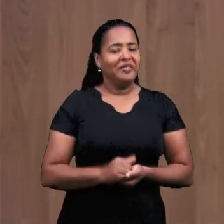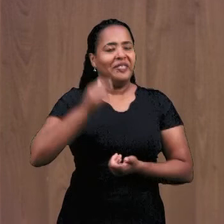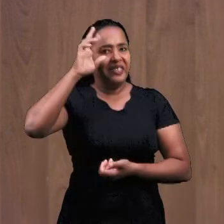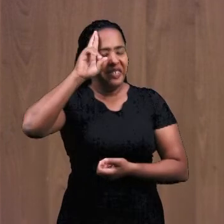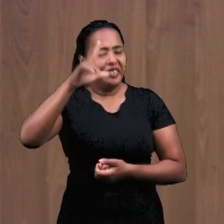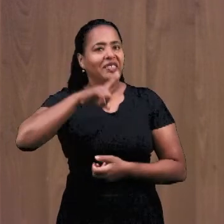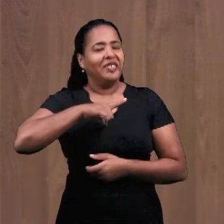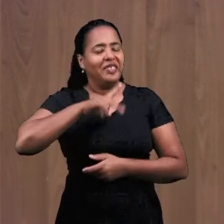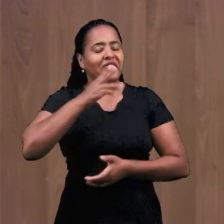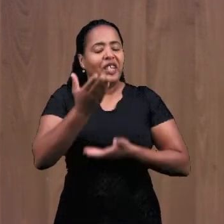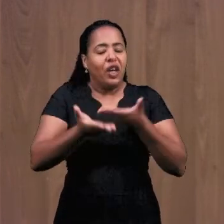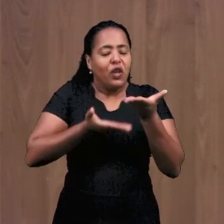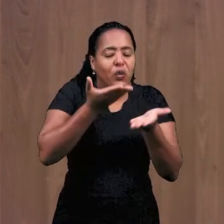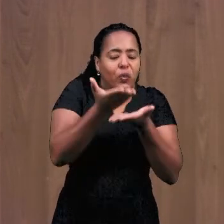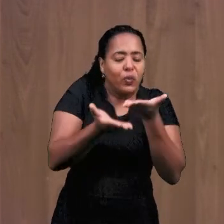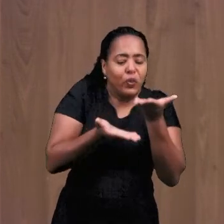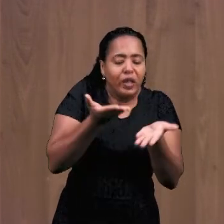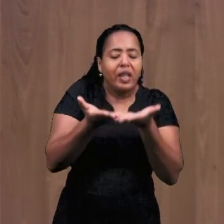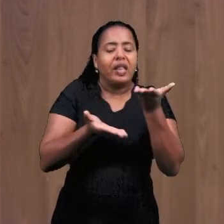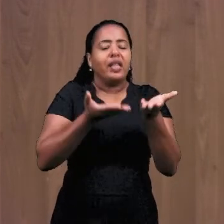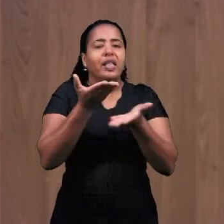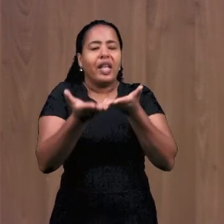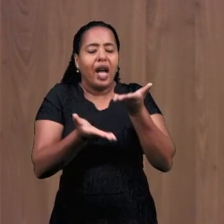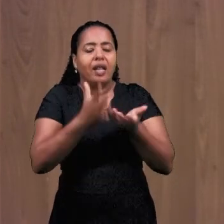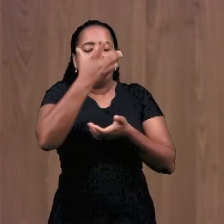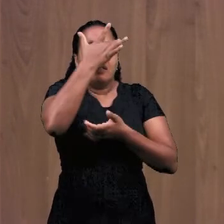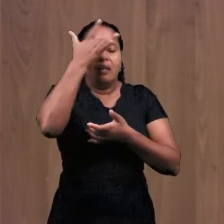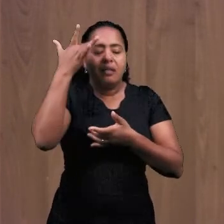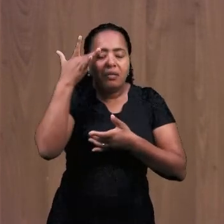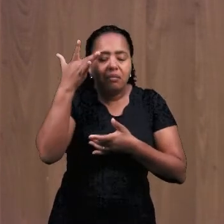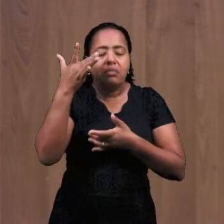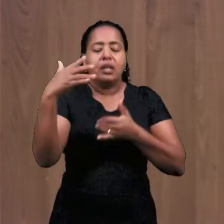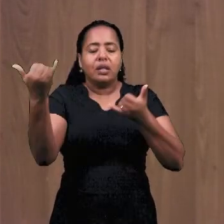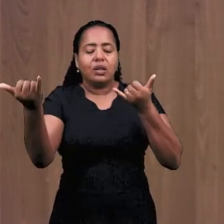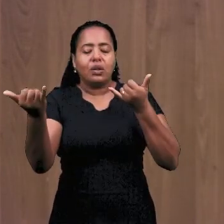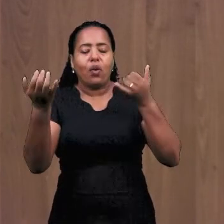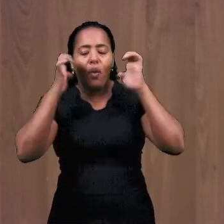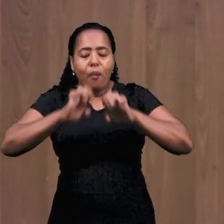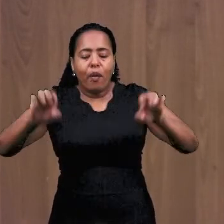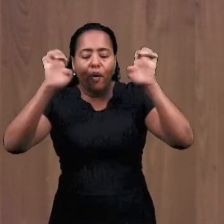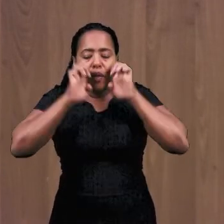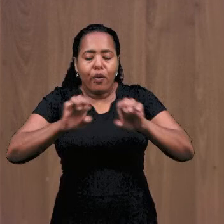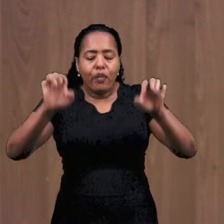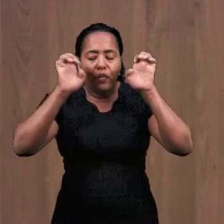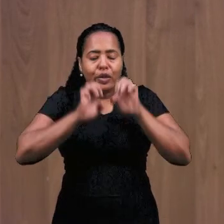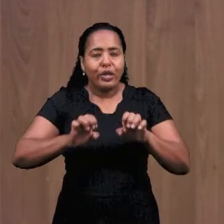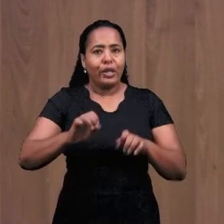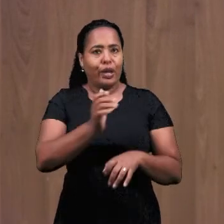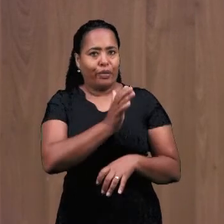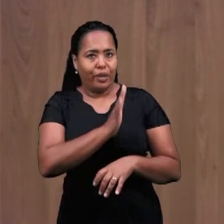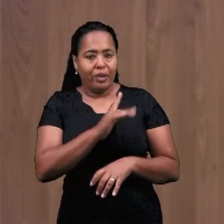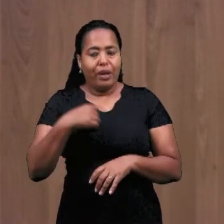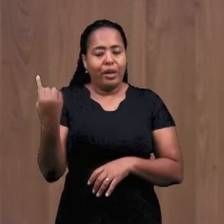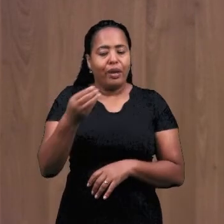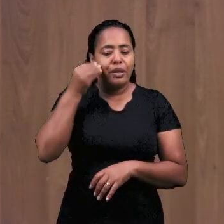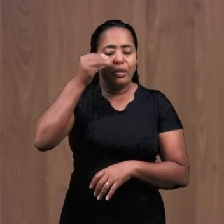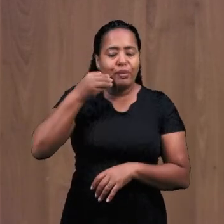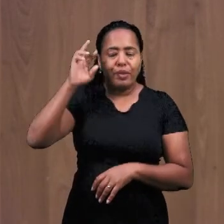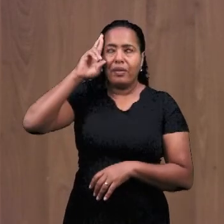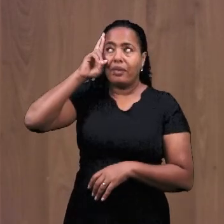d'utiliser des vies pour apporter la parole de Dieu à notre cœur, afin que nous puissions avoir des expériences avec le